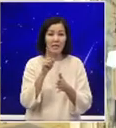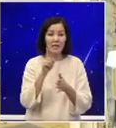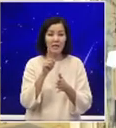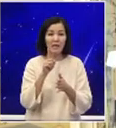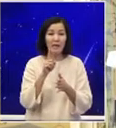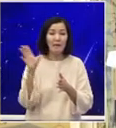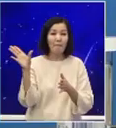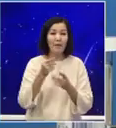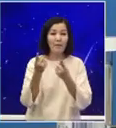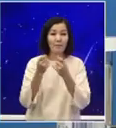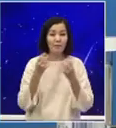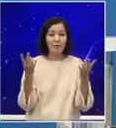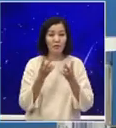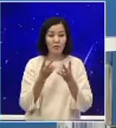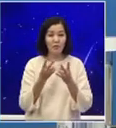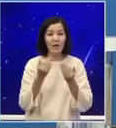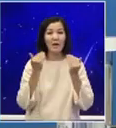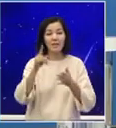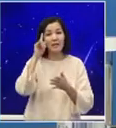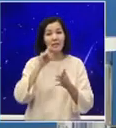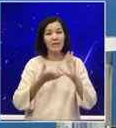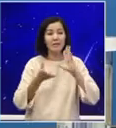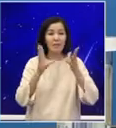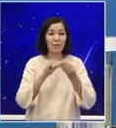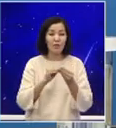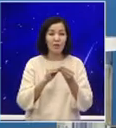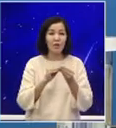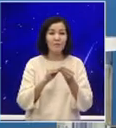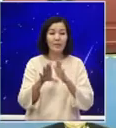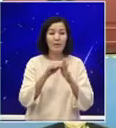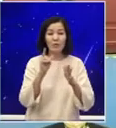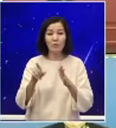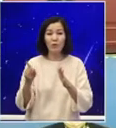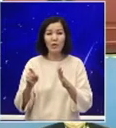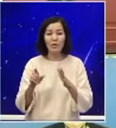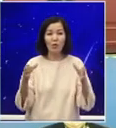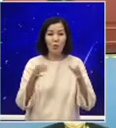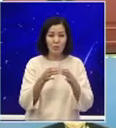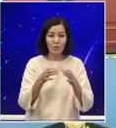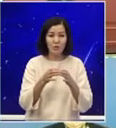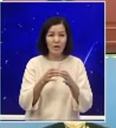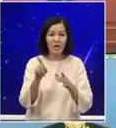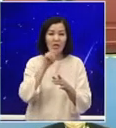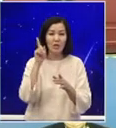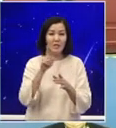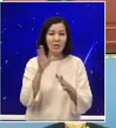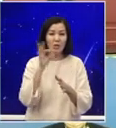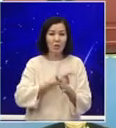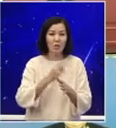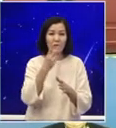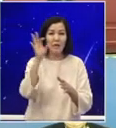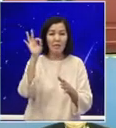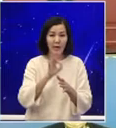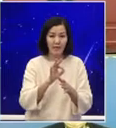шетте қалмауы керек. Қазір еліміз бойынша мәслихат депутаттары корпусында жастардың үлесі